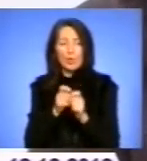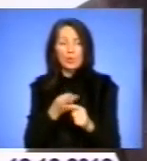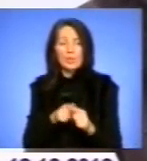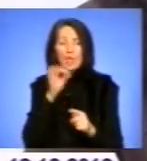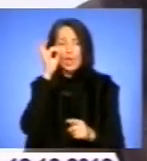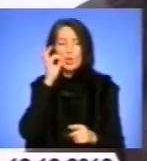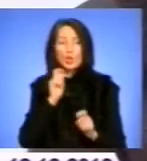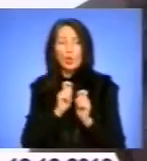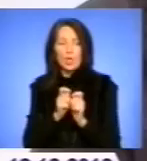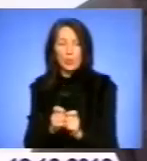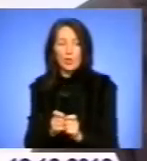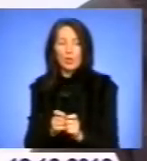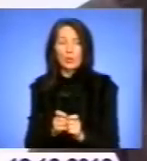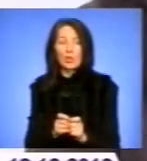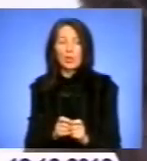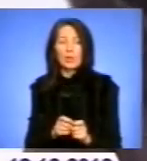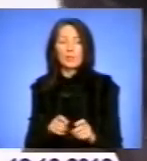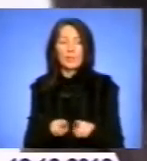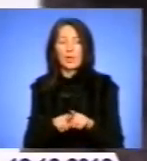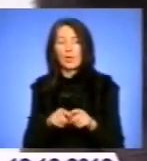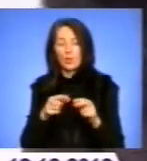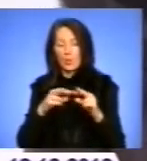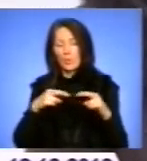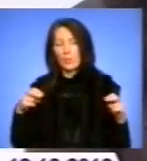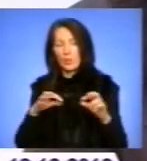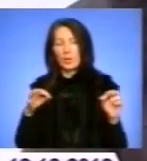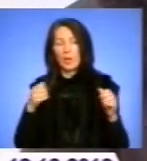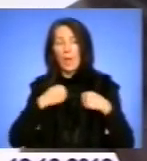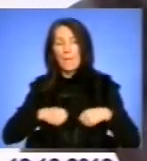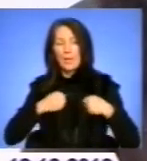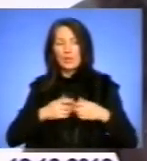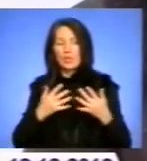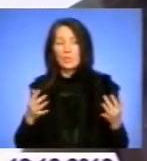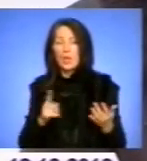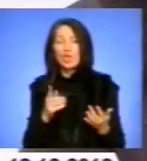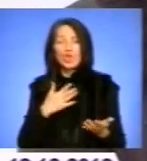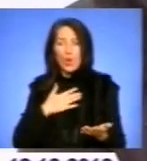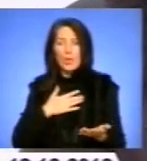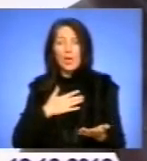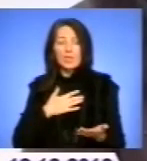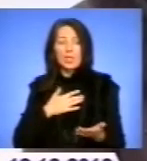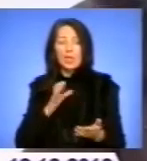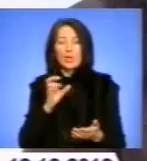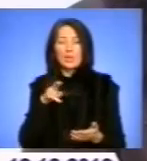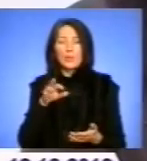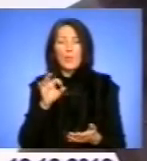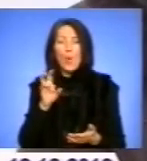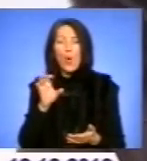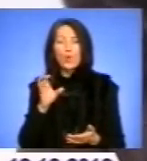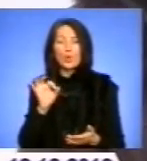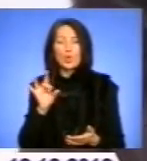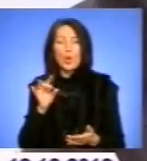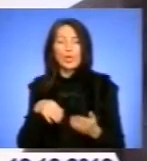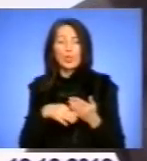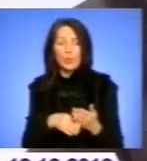солодкі подарунки, там іноді білизнами, іноді миючі засоби, що нам наші спонсори допоможуть, тому що є